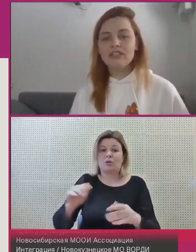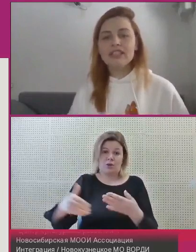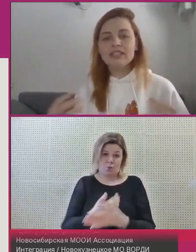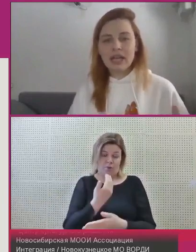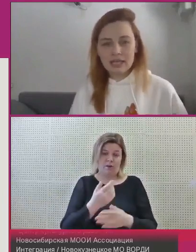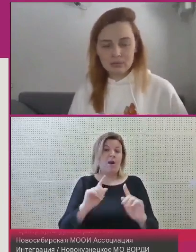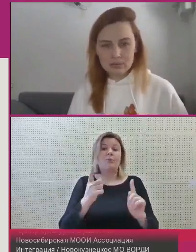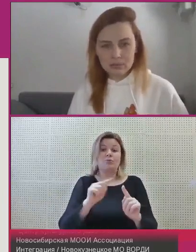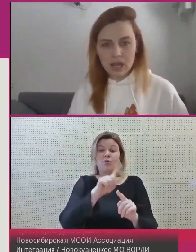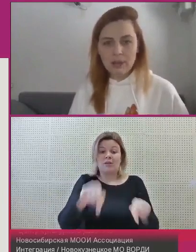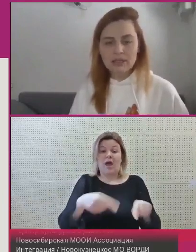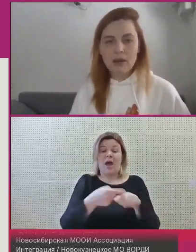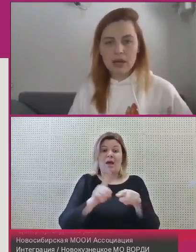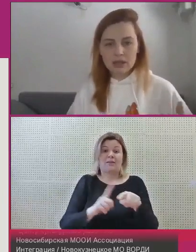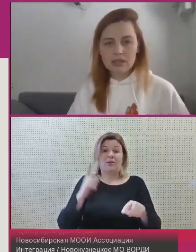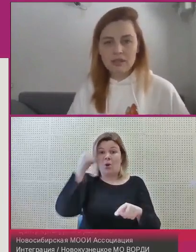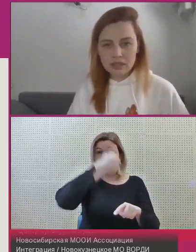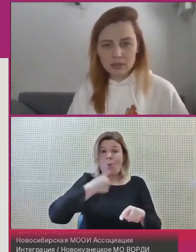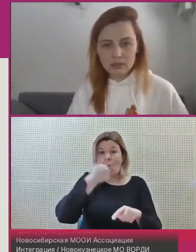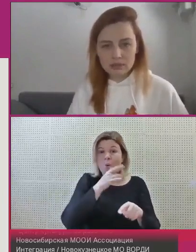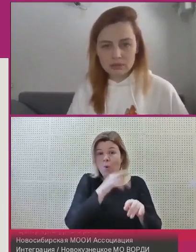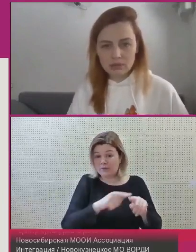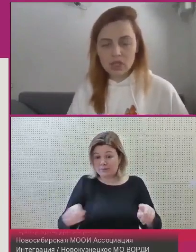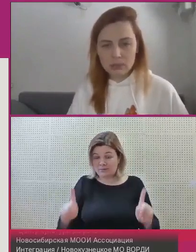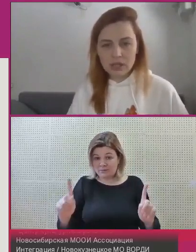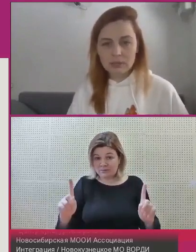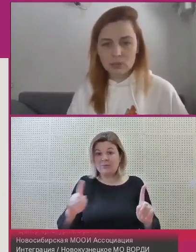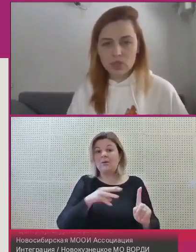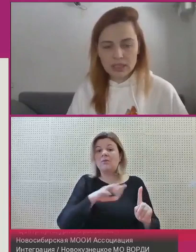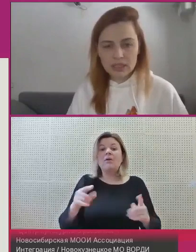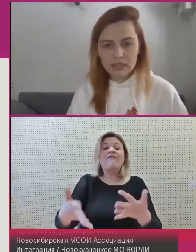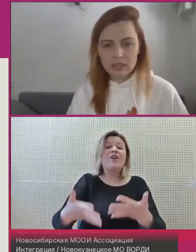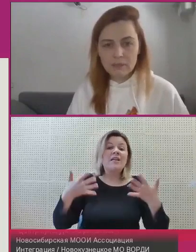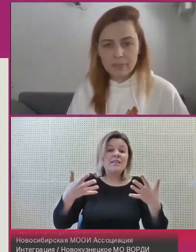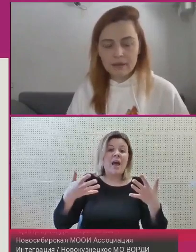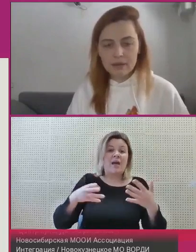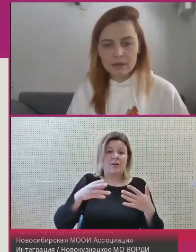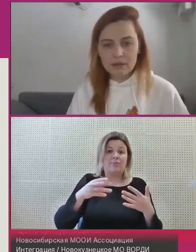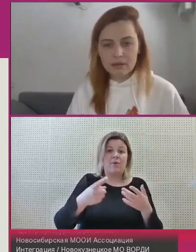мы выясняем опять обратной связью у наших благополучателей,